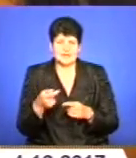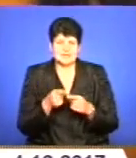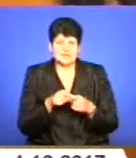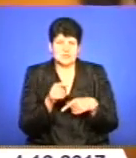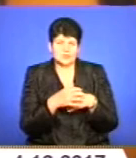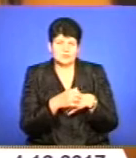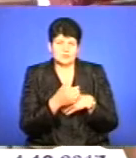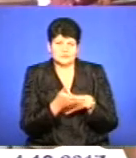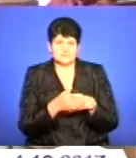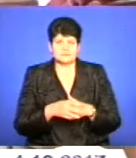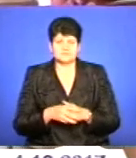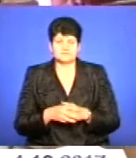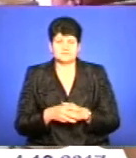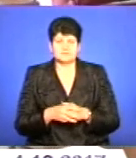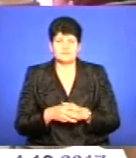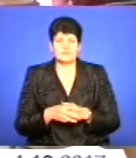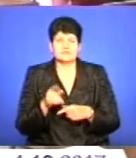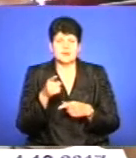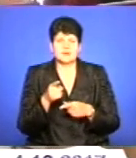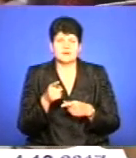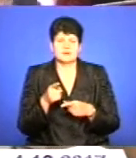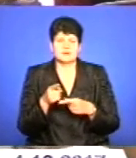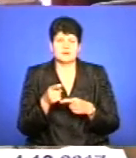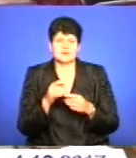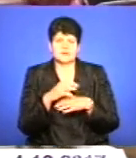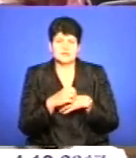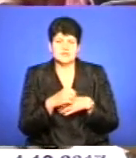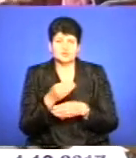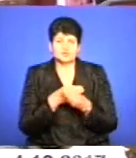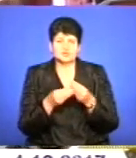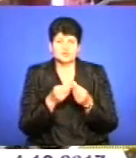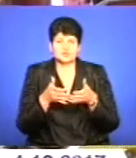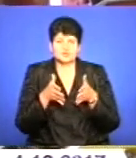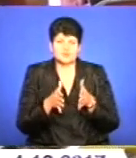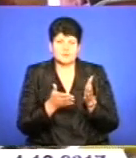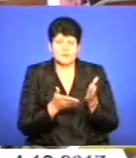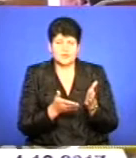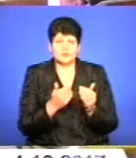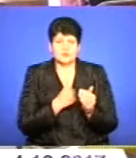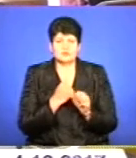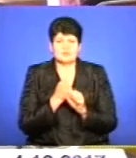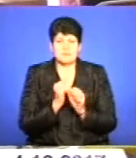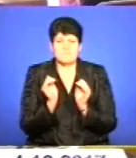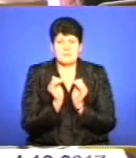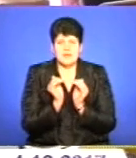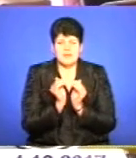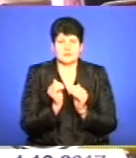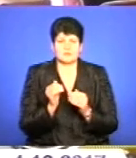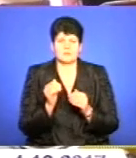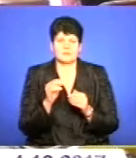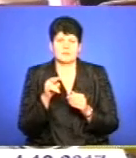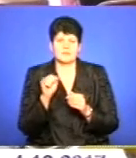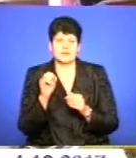породою. Порода искусственно выведенная, то есть хотели сделать такую маленькую пантеру, только домашнюю.